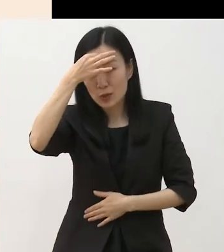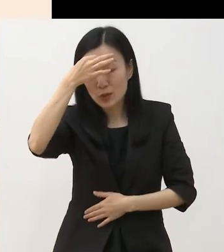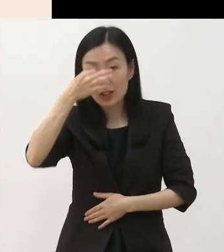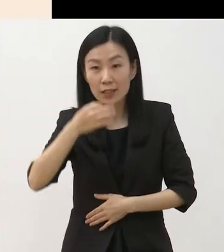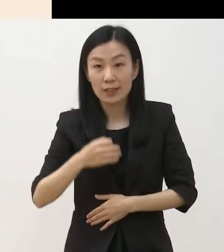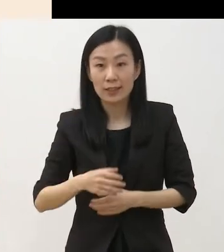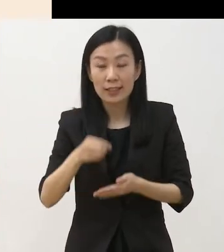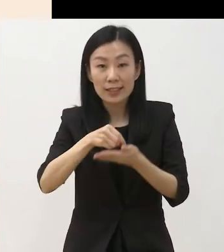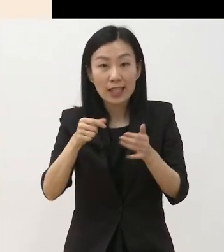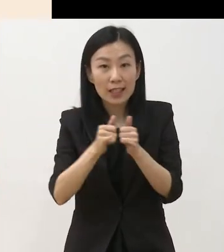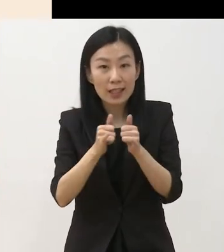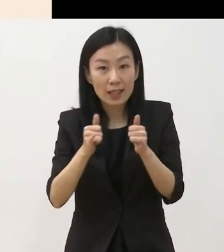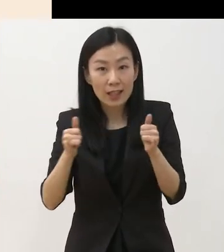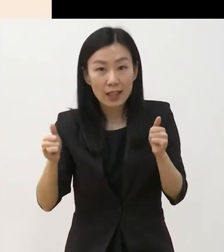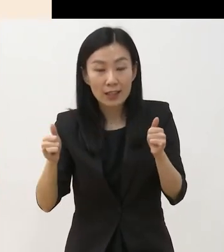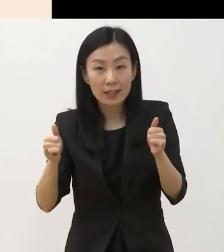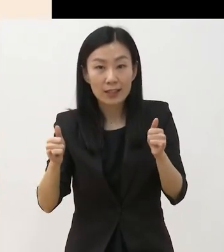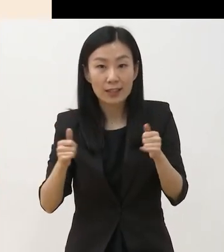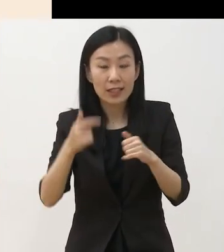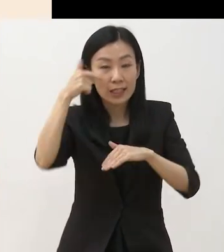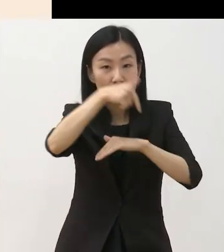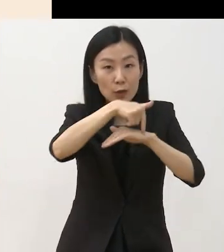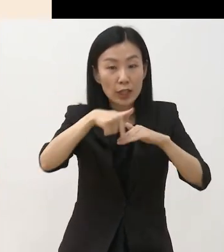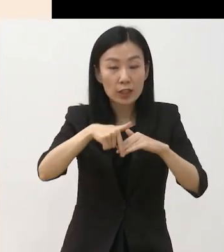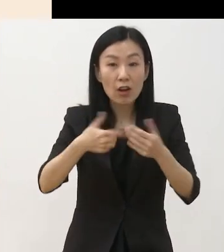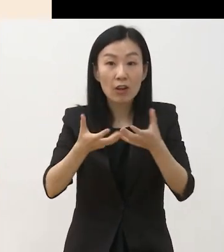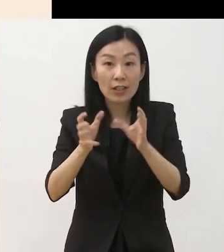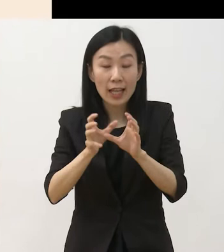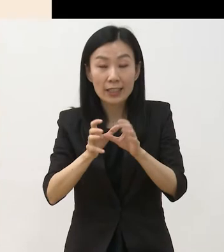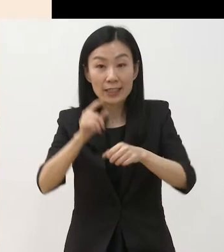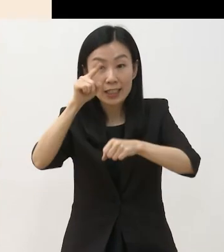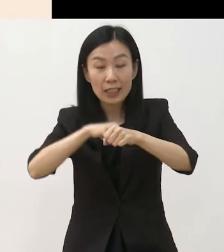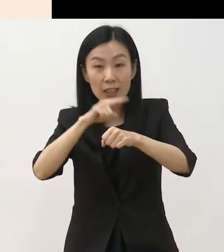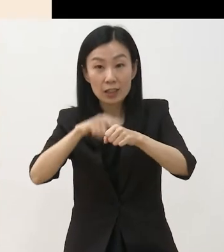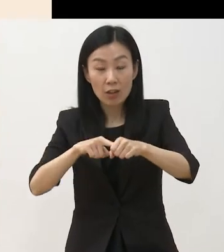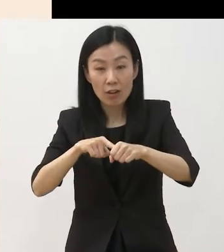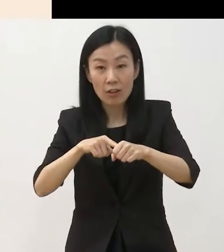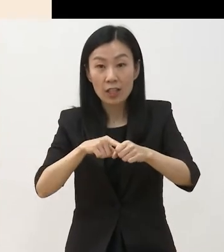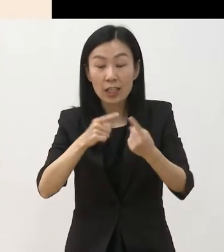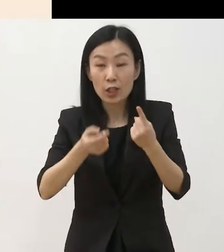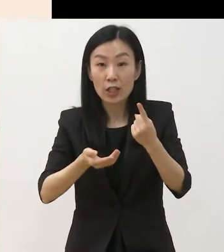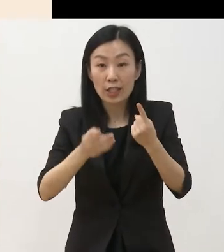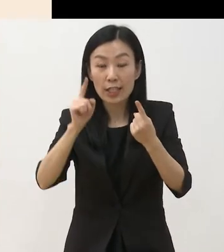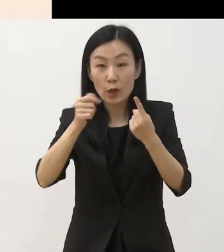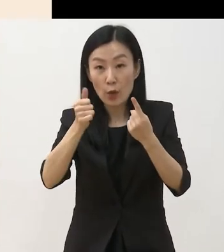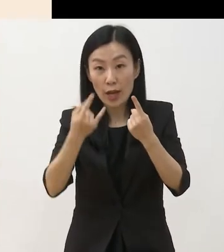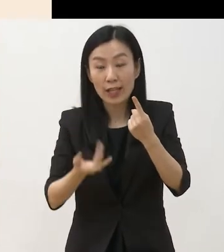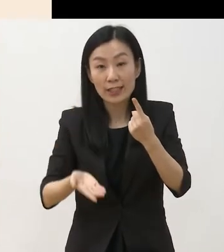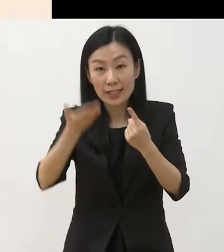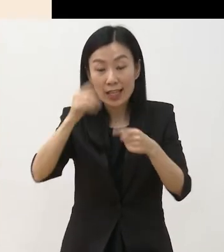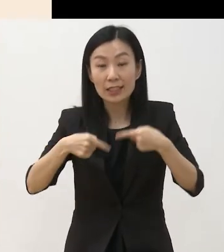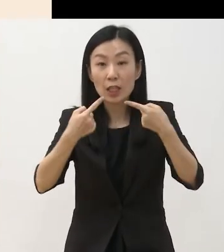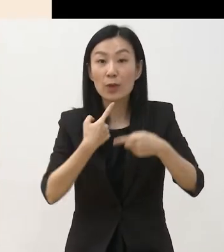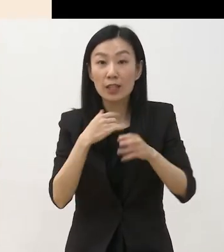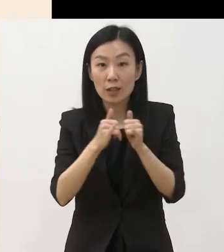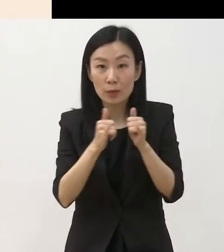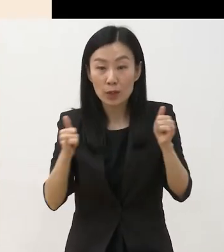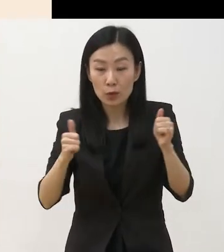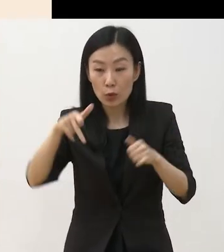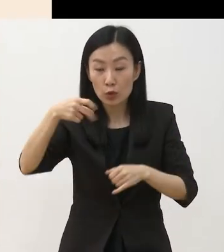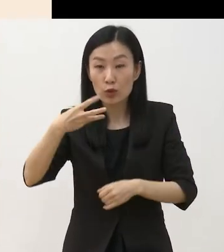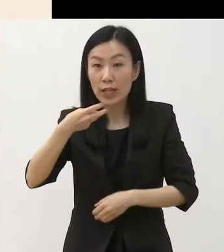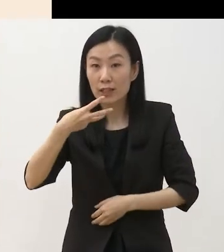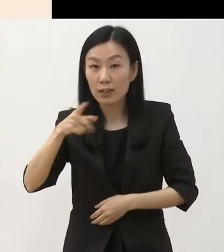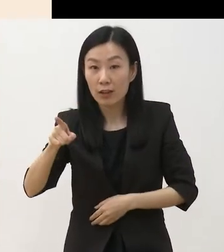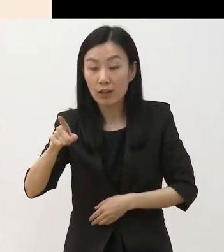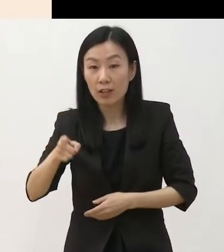작가의 경우는 기획전 및 단체전 2회 이상, 개인전은 1회 이상 참여한 분, 그리고 큐레이터의